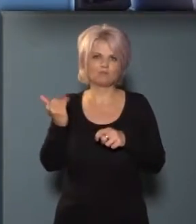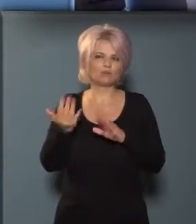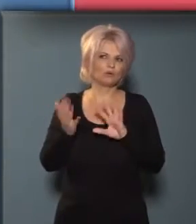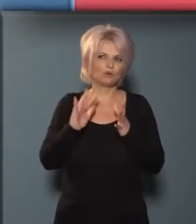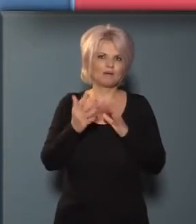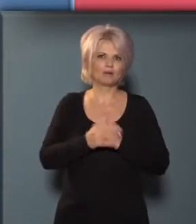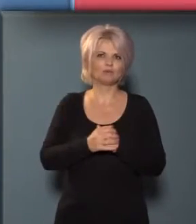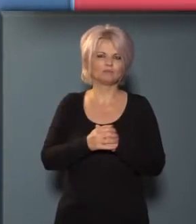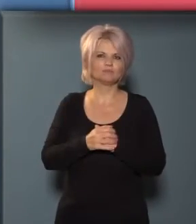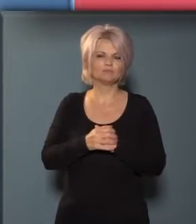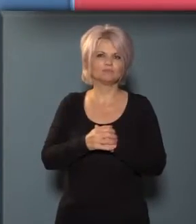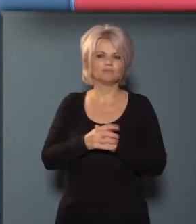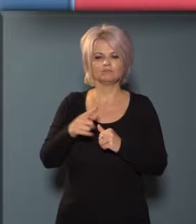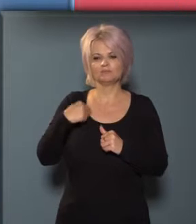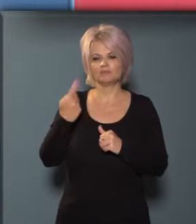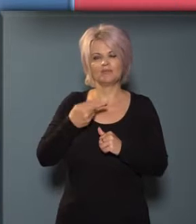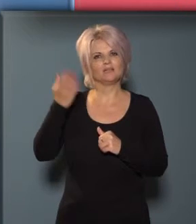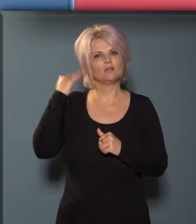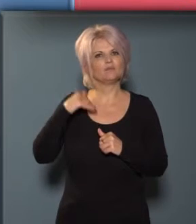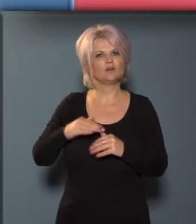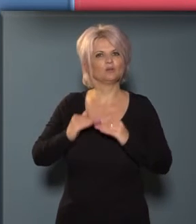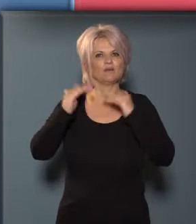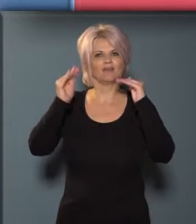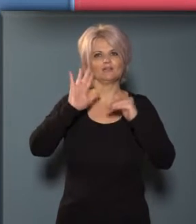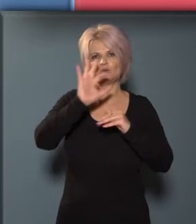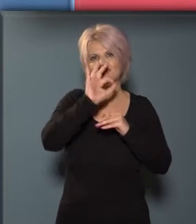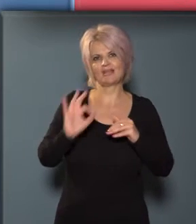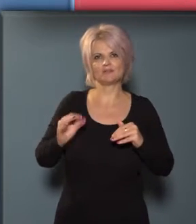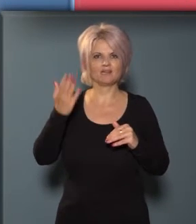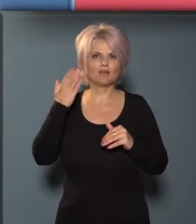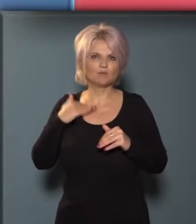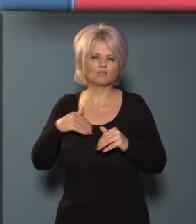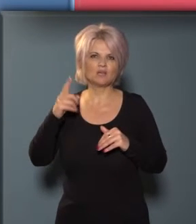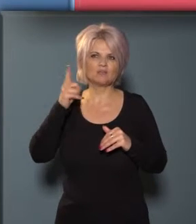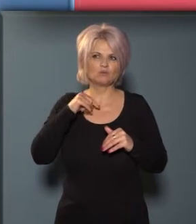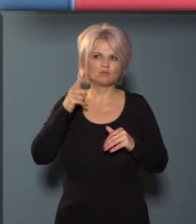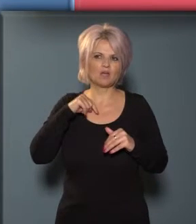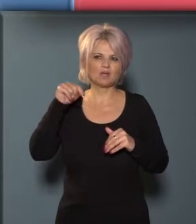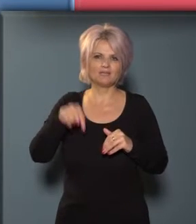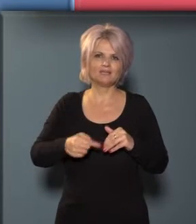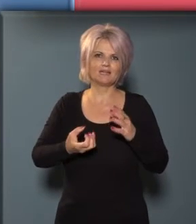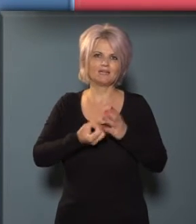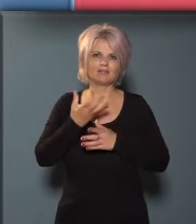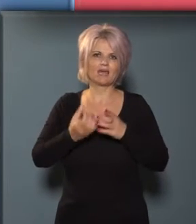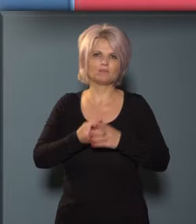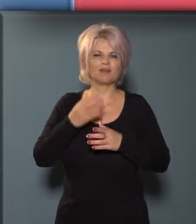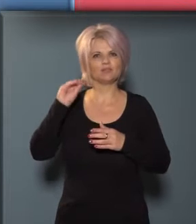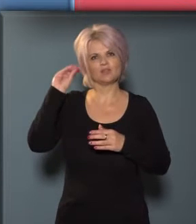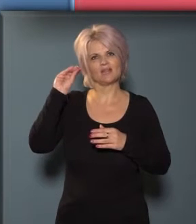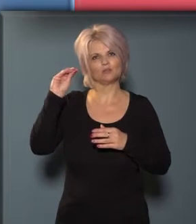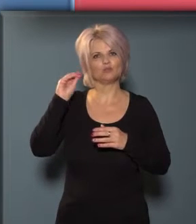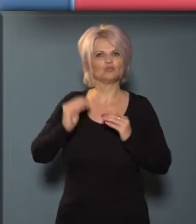nagyjából? Hát a mi tavalyi növekedésünk az 5%-os volt. Tonnában az itteni termelés